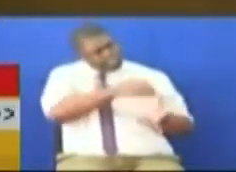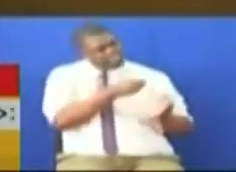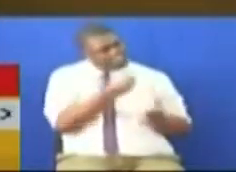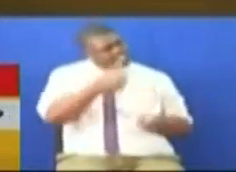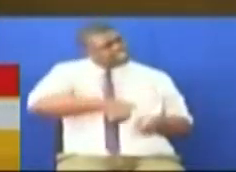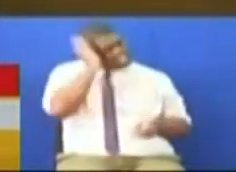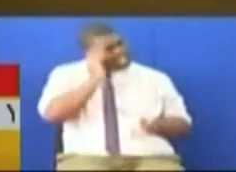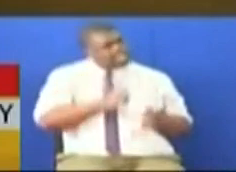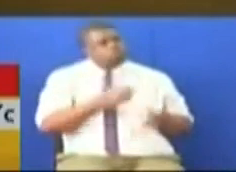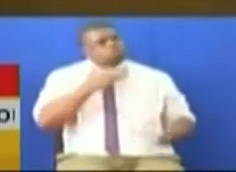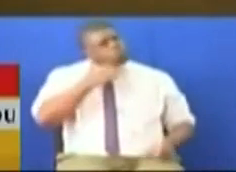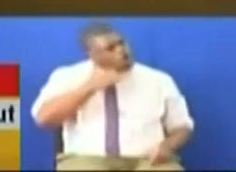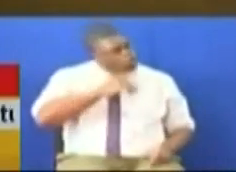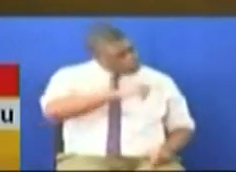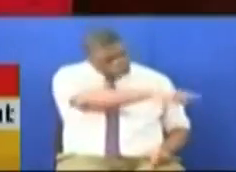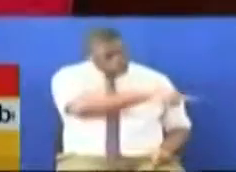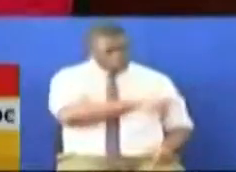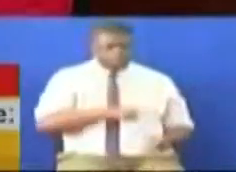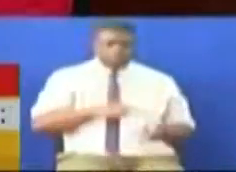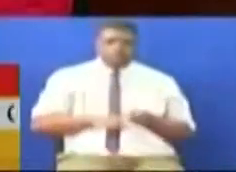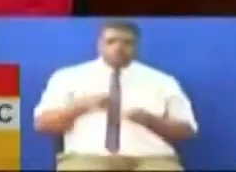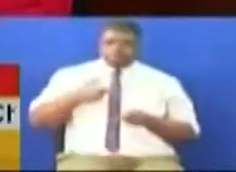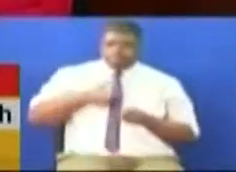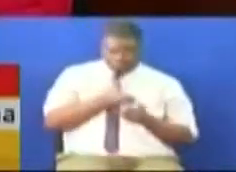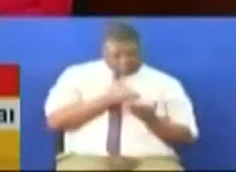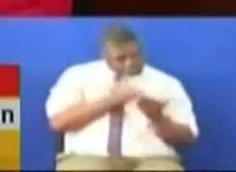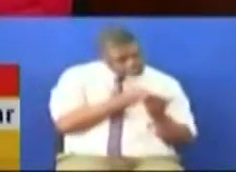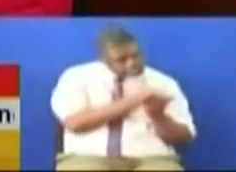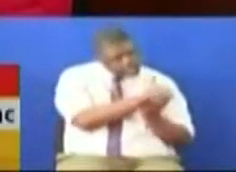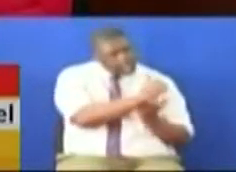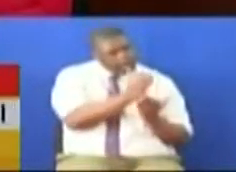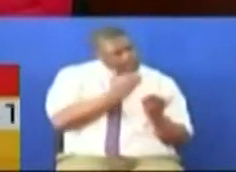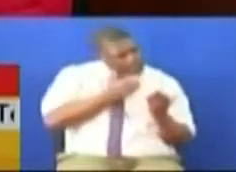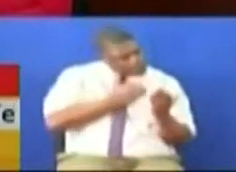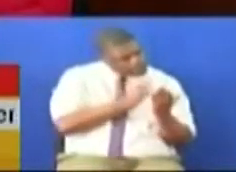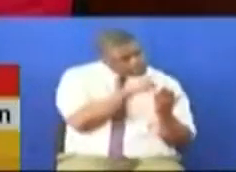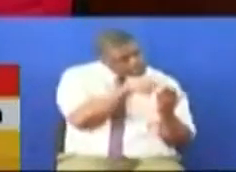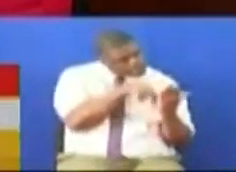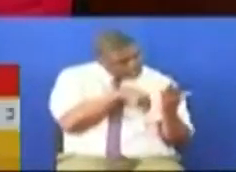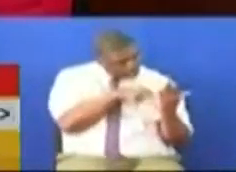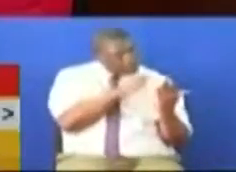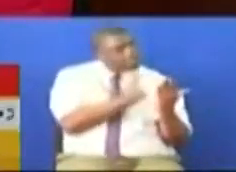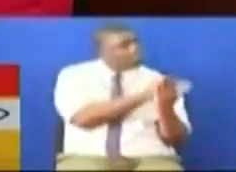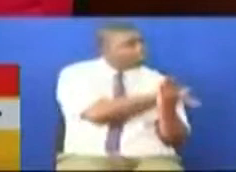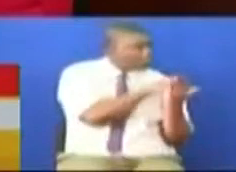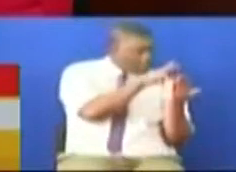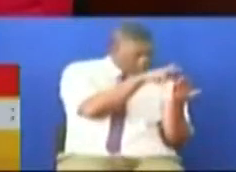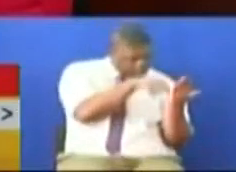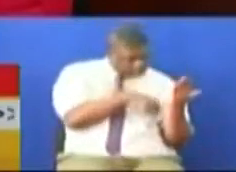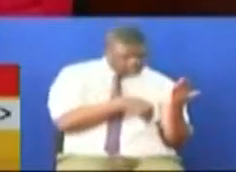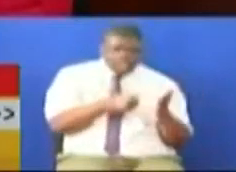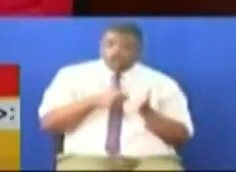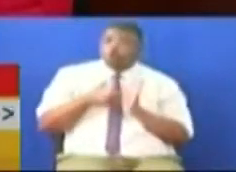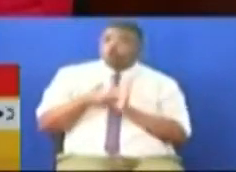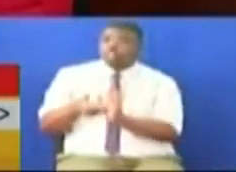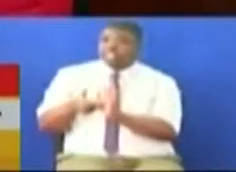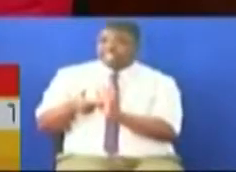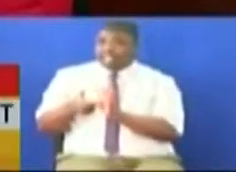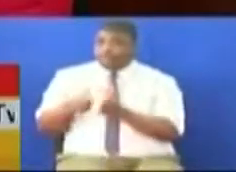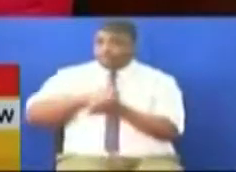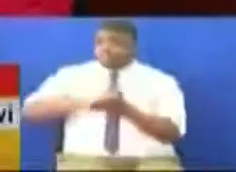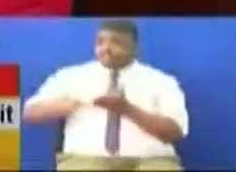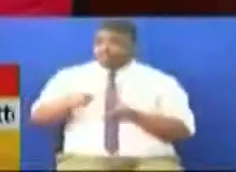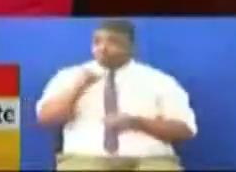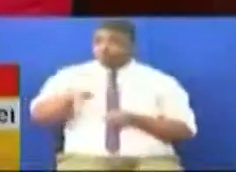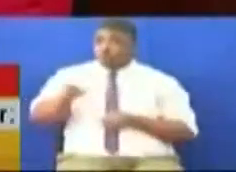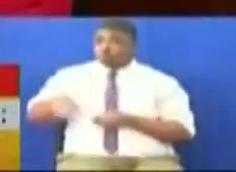kwa udanganyifu. Nimepitia kidogo hapa, inaonyesha malipo ya wasanii kwa kazi iliyofanya wale wasanii